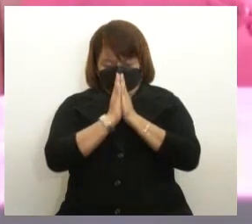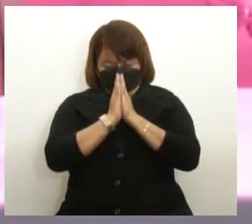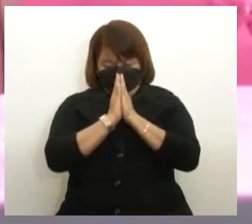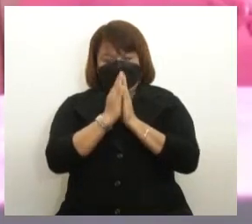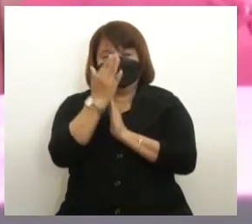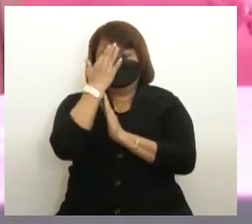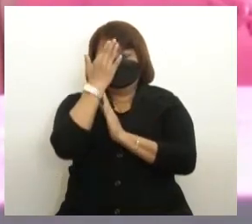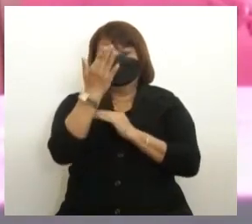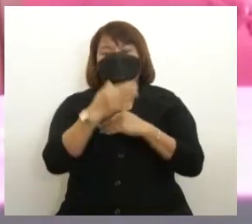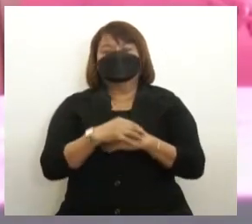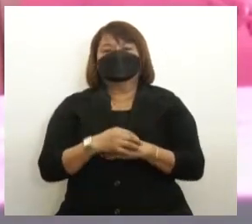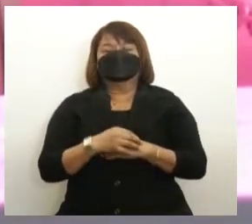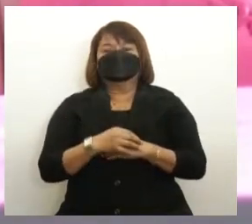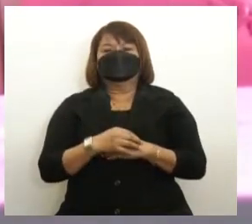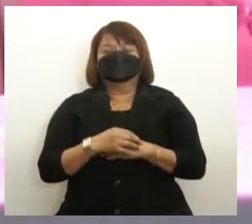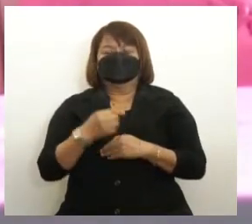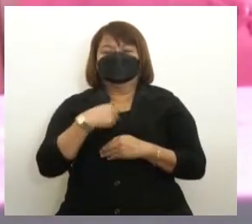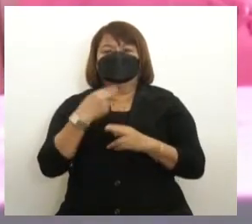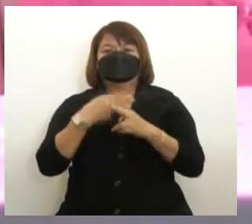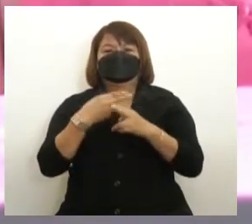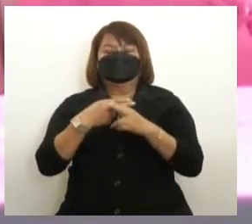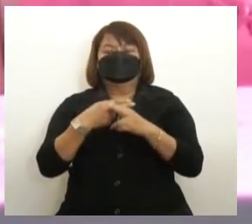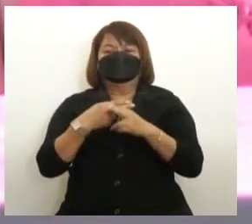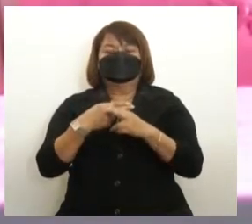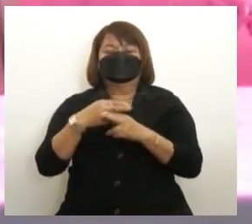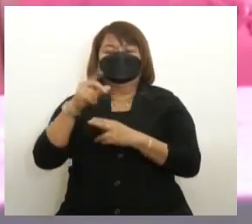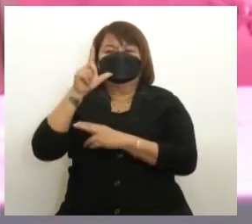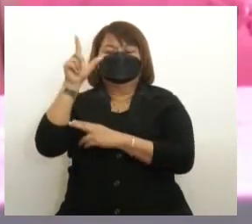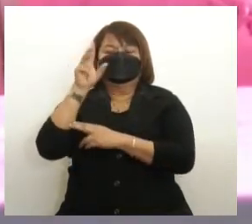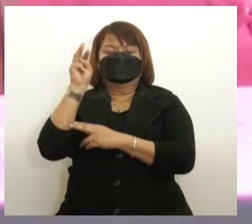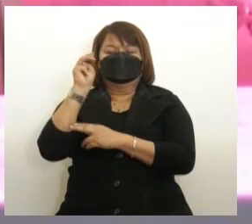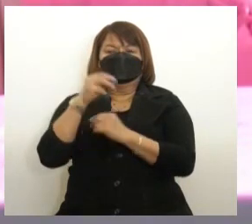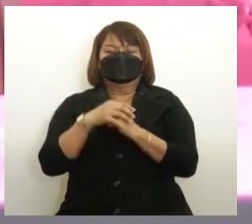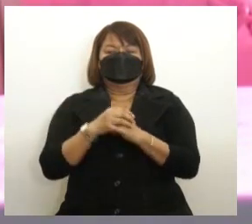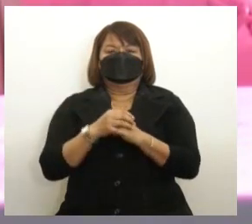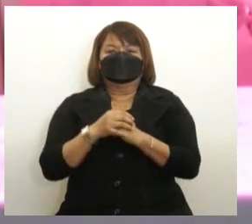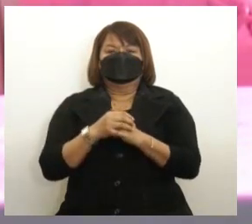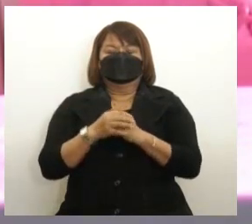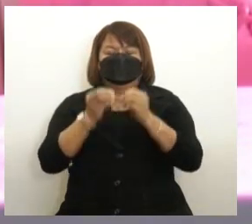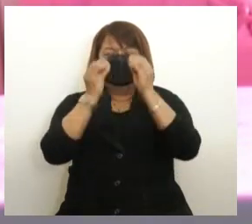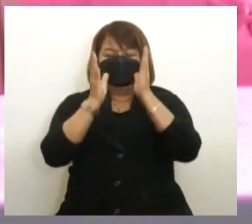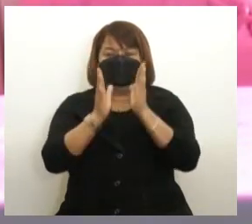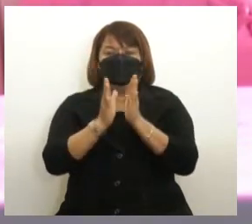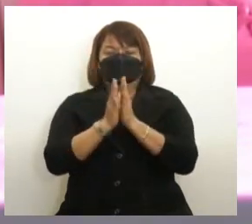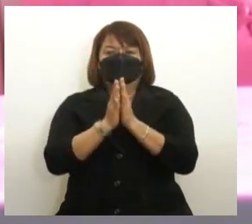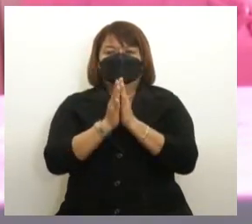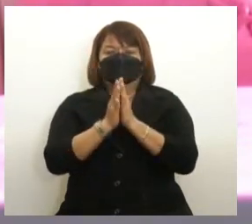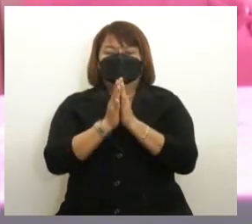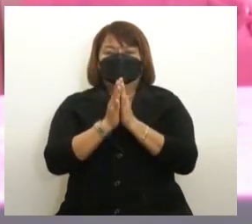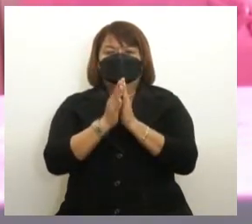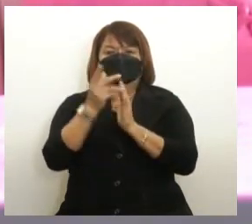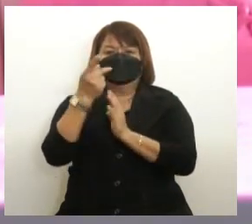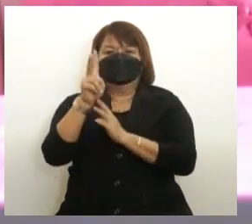สวัสดีค่ะดิฉันชื่อนางระไม้เสนตาเป็นครูชำนาญการพิเ